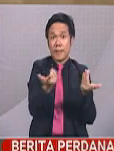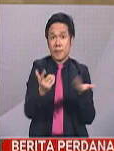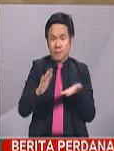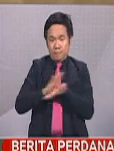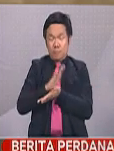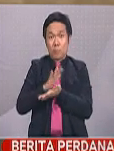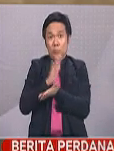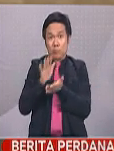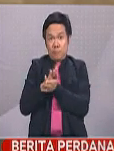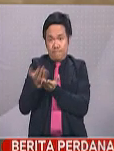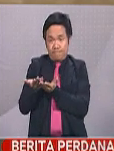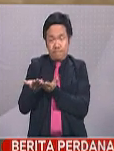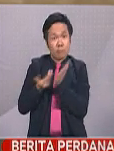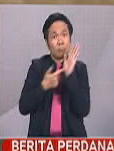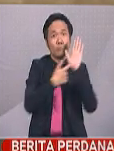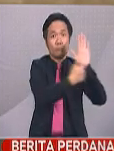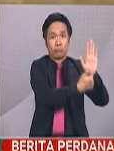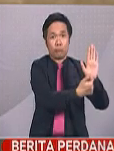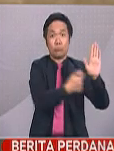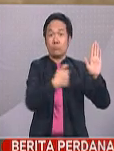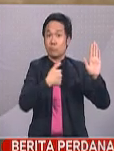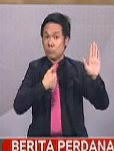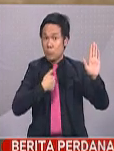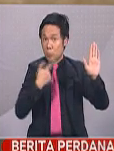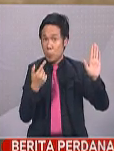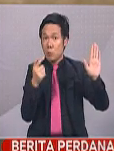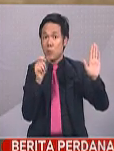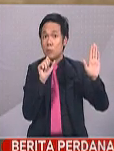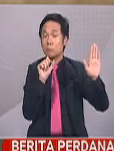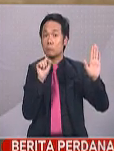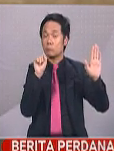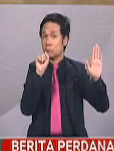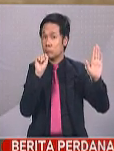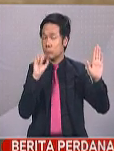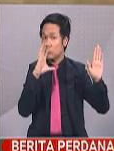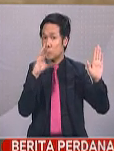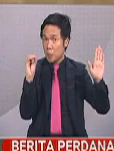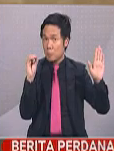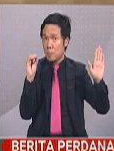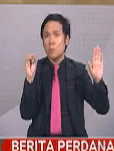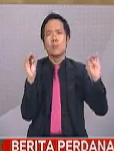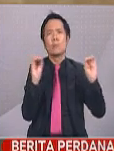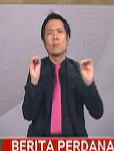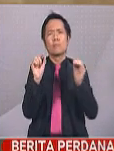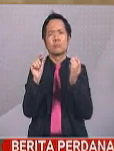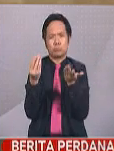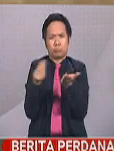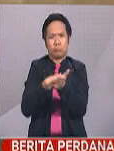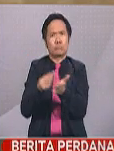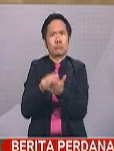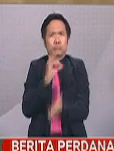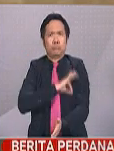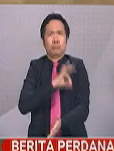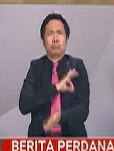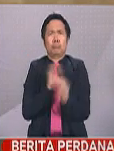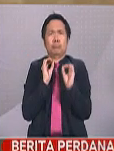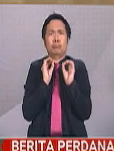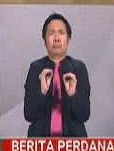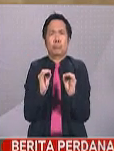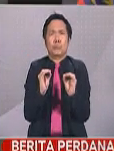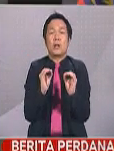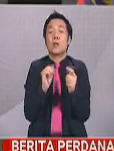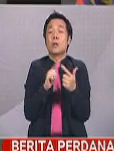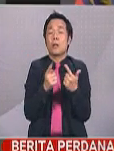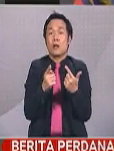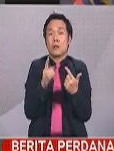untuk membuktikan syarikat tersebut tidak mempunyai sebarang pendapatan ataupun syarikat tersebut tidak